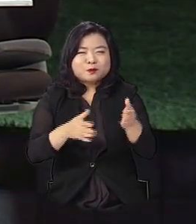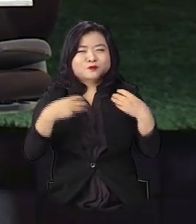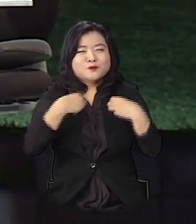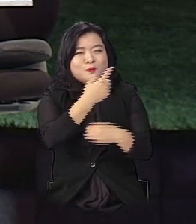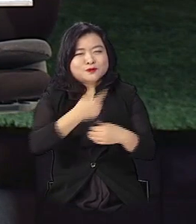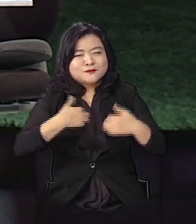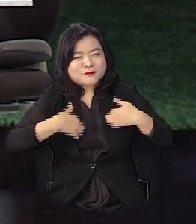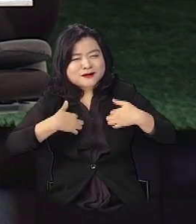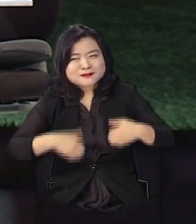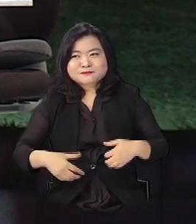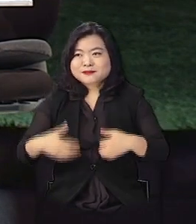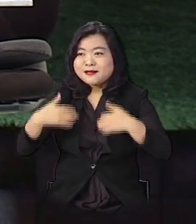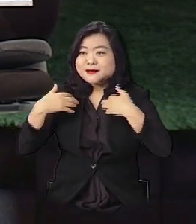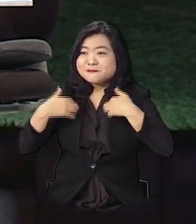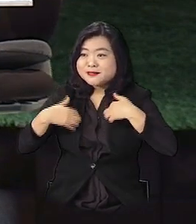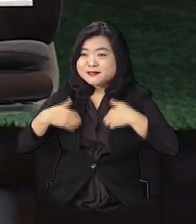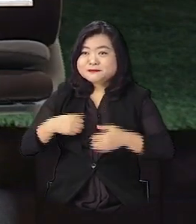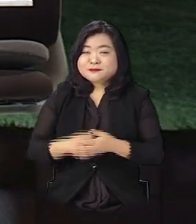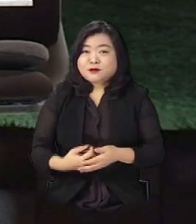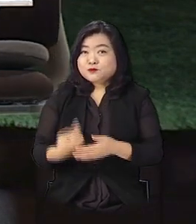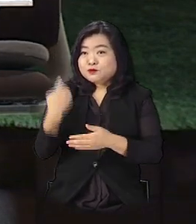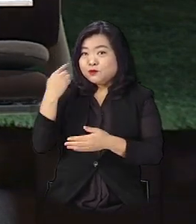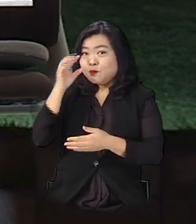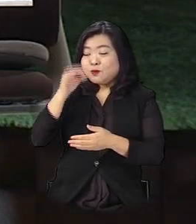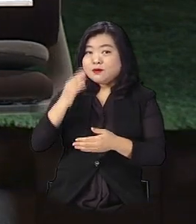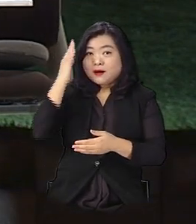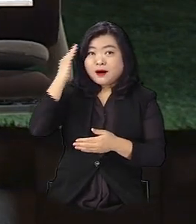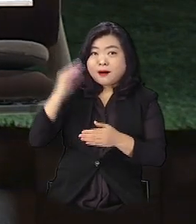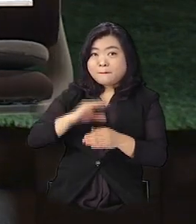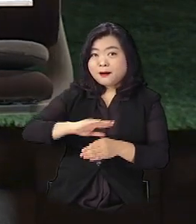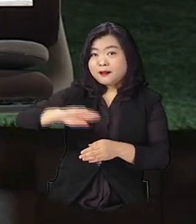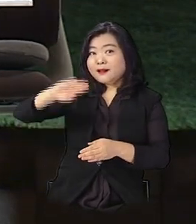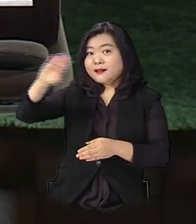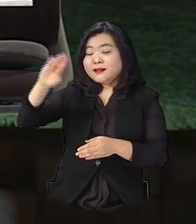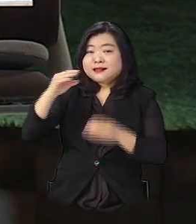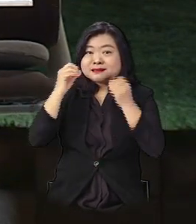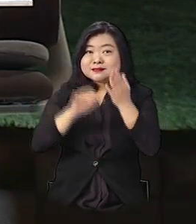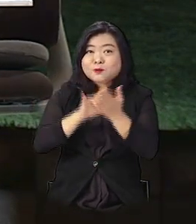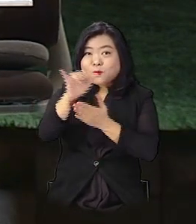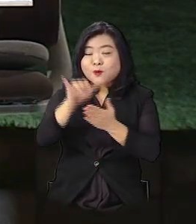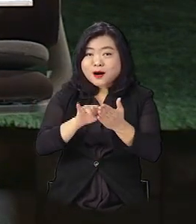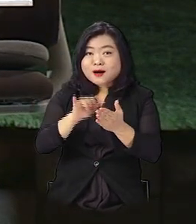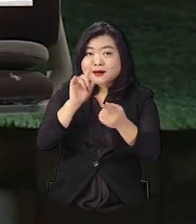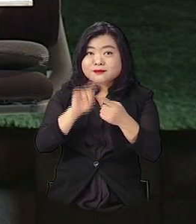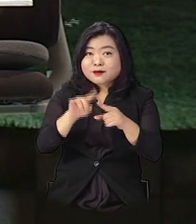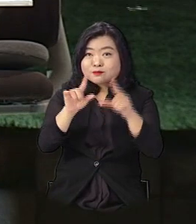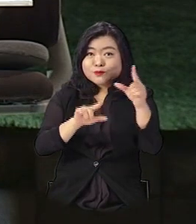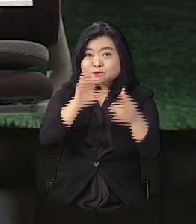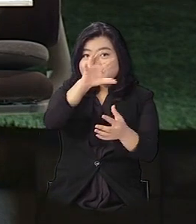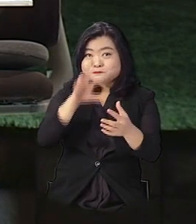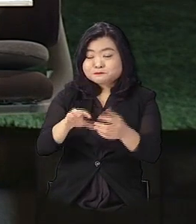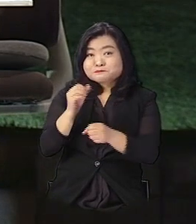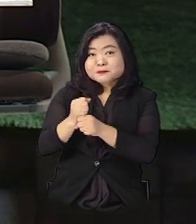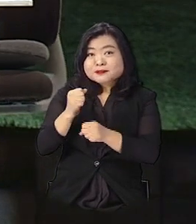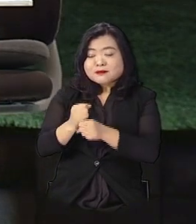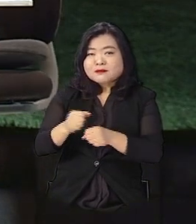반갑습니다. 네, 반갑습니다. 지금 저희 뒤로 보이는 게 신공항 상징물이라고 들었습니다. 직접 보니까 참 웅장하군요.